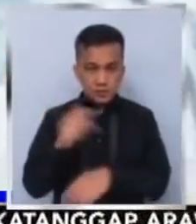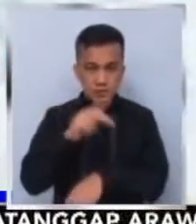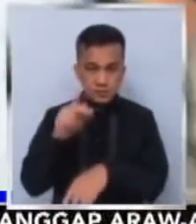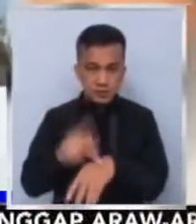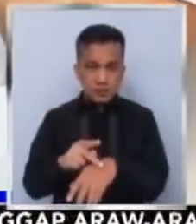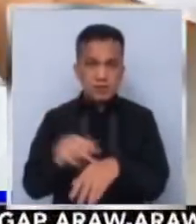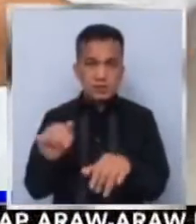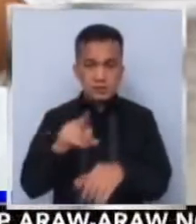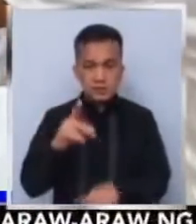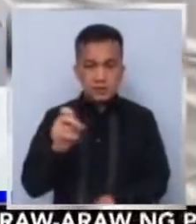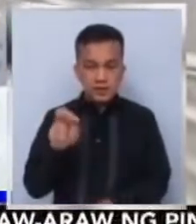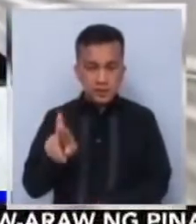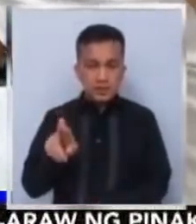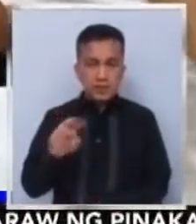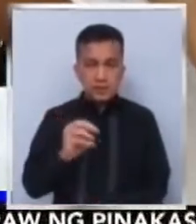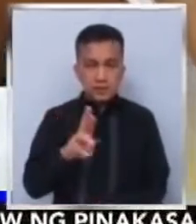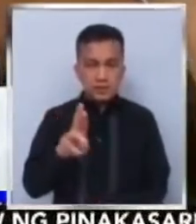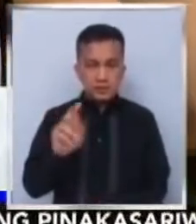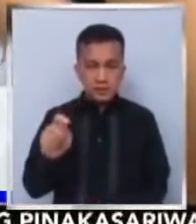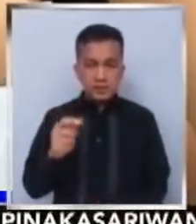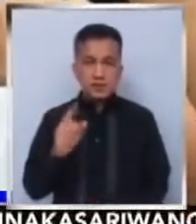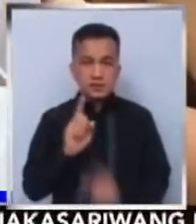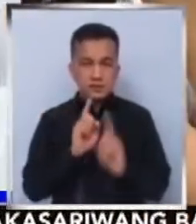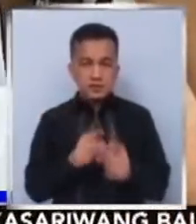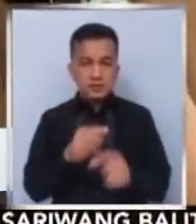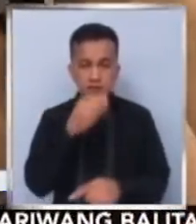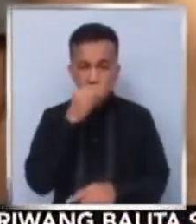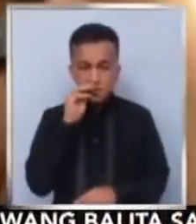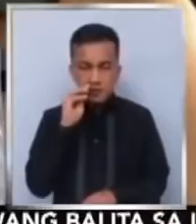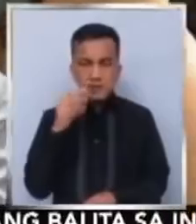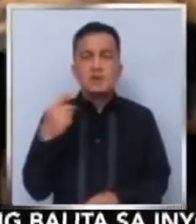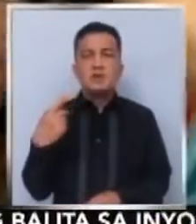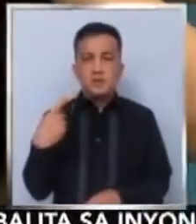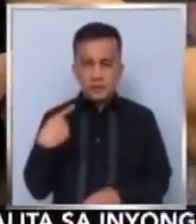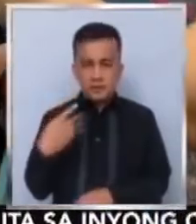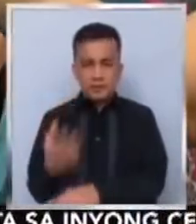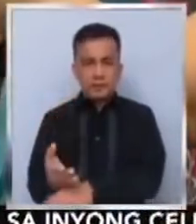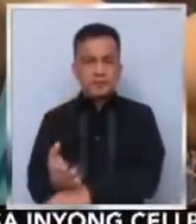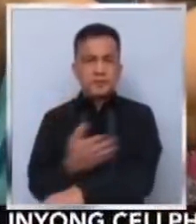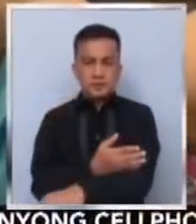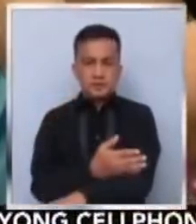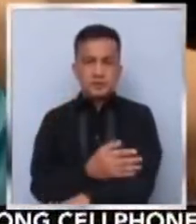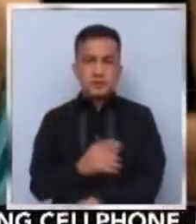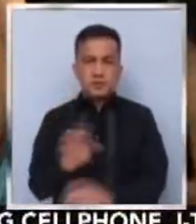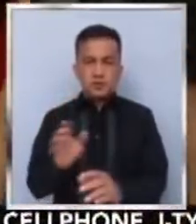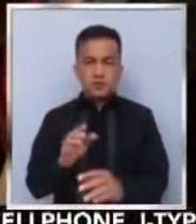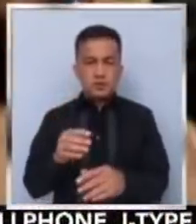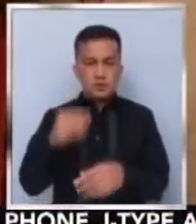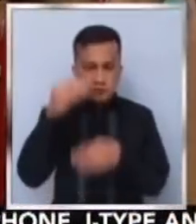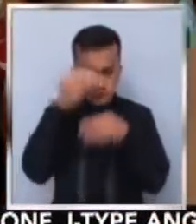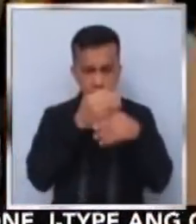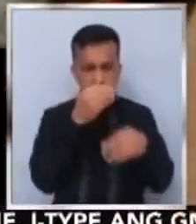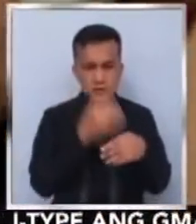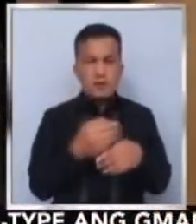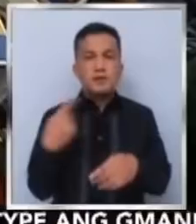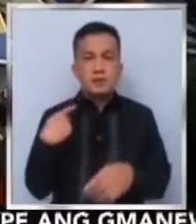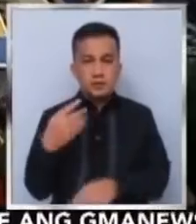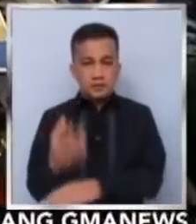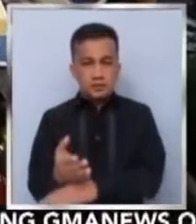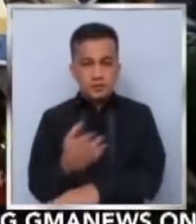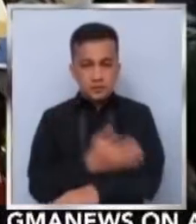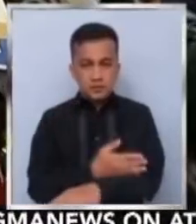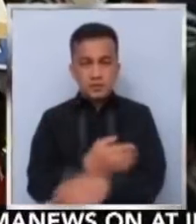MRT, sagot ni Pacquiao. Nagkaroon ng improvement, hindi naman natin, huwag natin ipikit yung mata natin, improvement, pero yung inaasahan natin